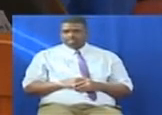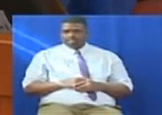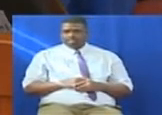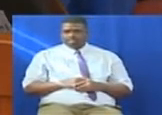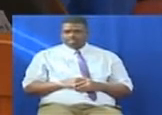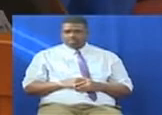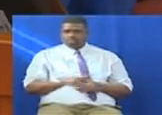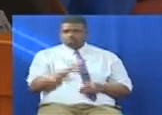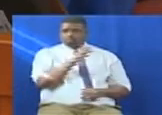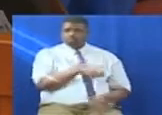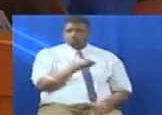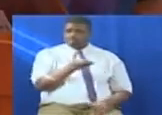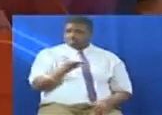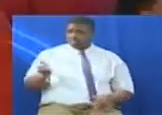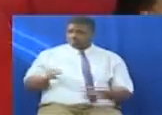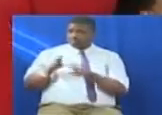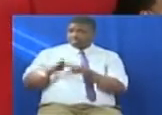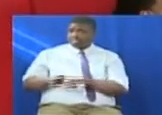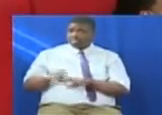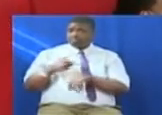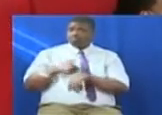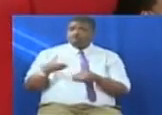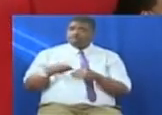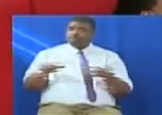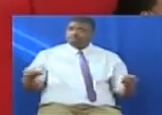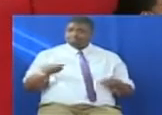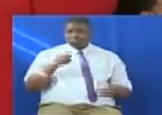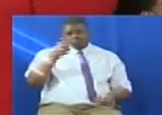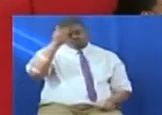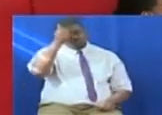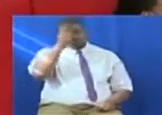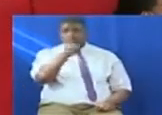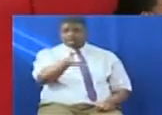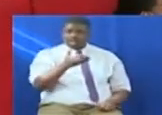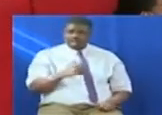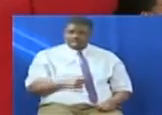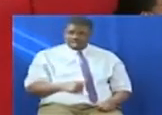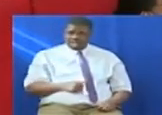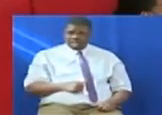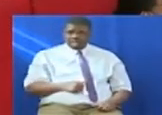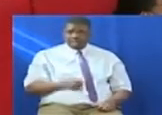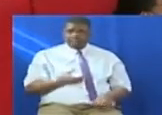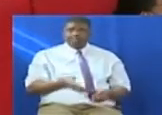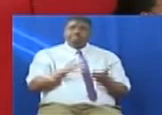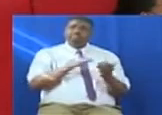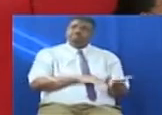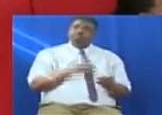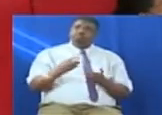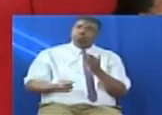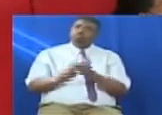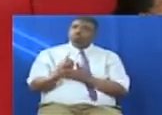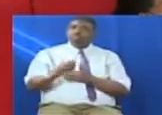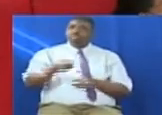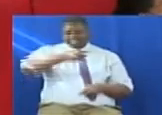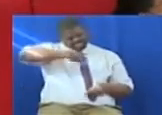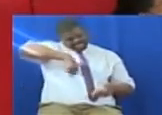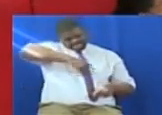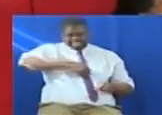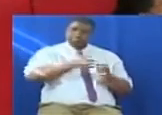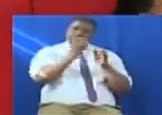Na kwa wale ambao tumekaa hapa muda mrefu, mnakumbuka huwa vifo vinatokea, maana sisi ni